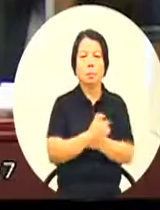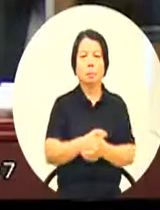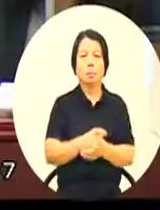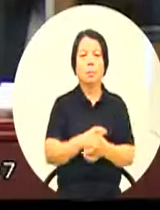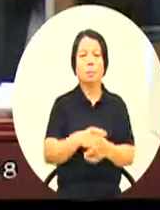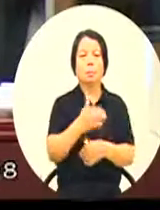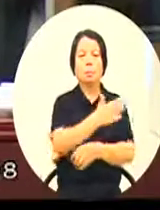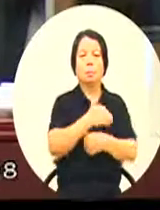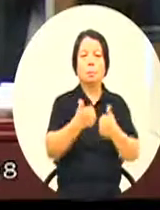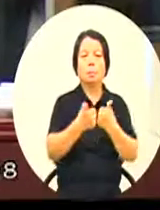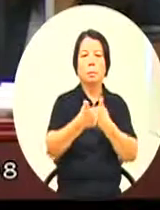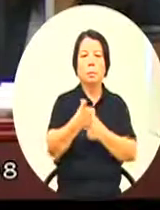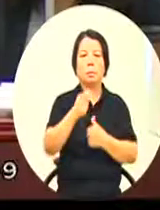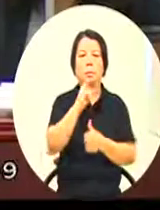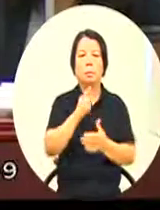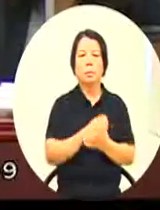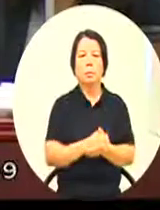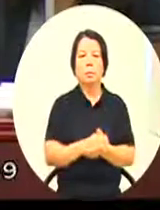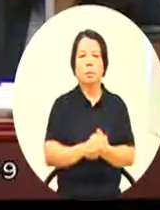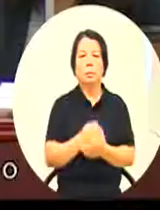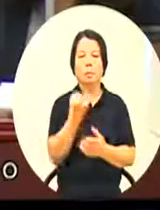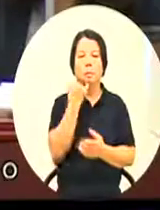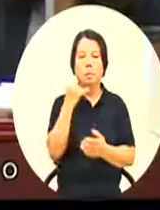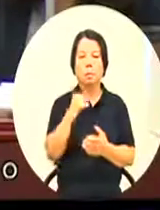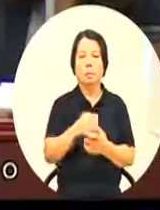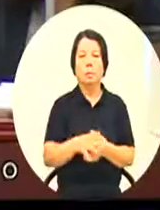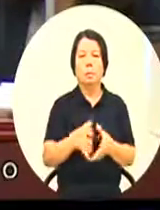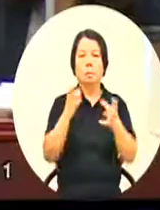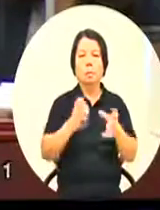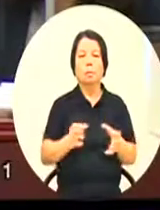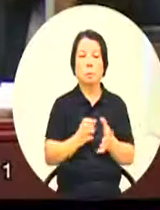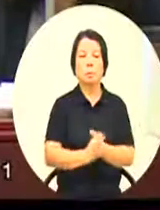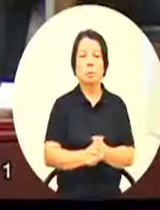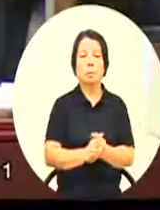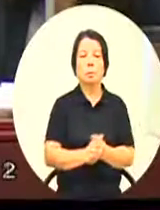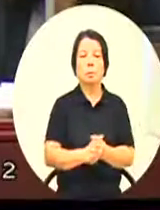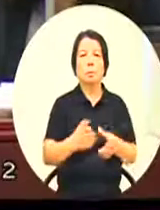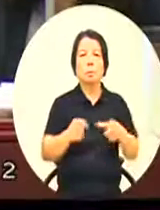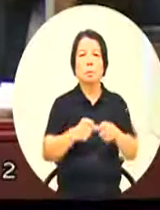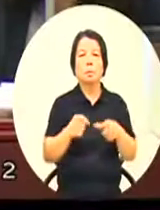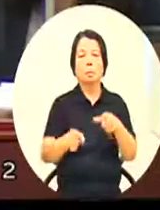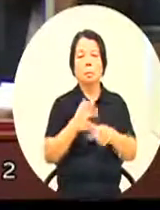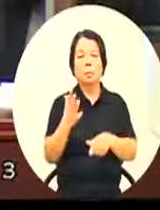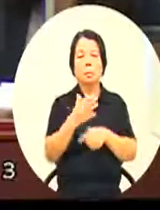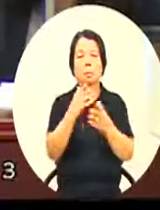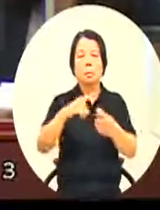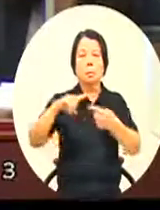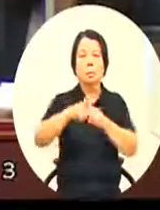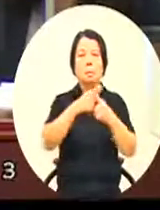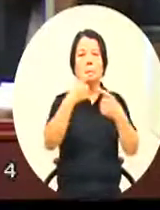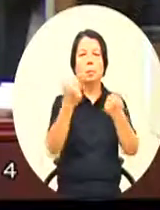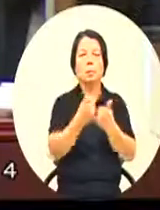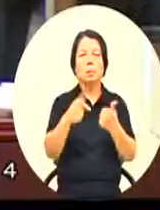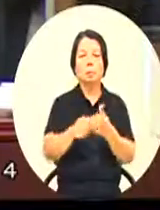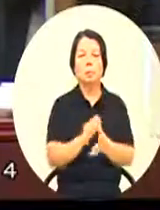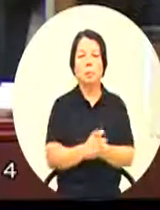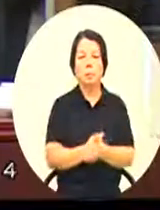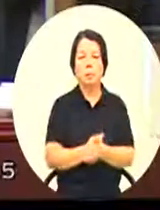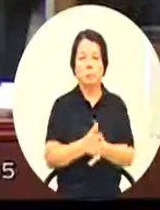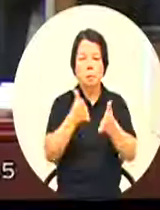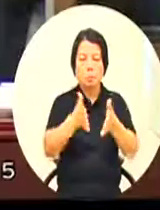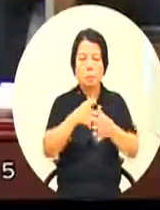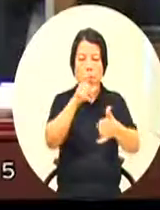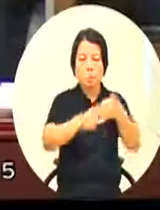议员最后提出说，可不可以再办公开辩论？ 这个部分哦。就我知道，其实这个案